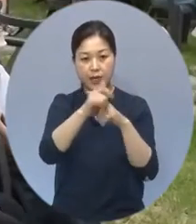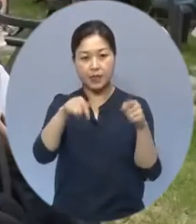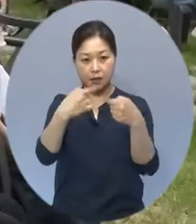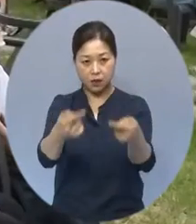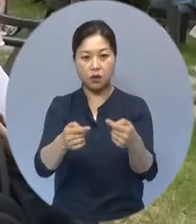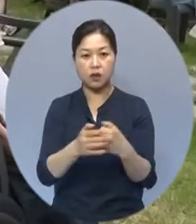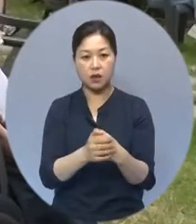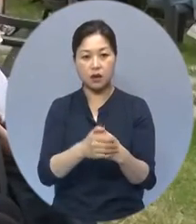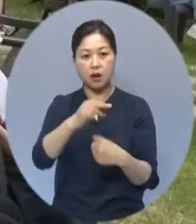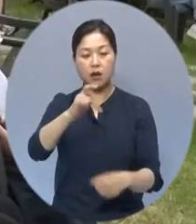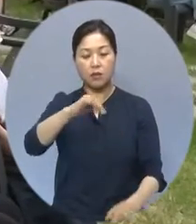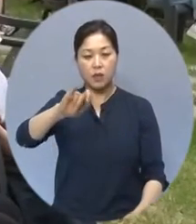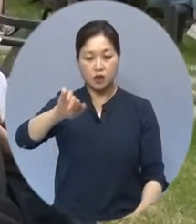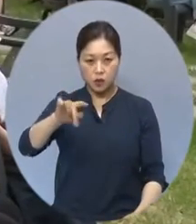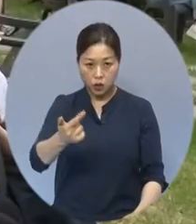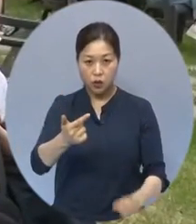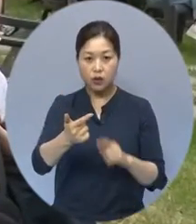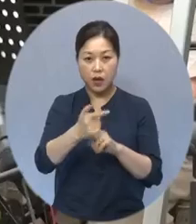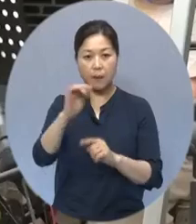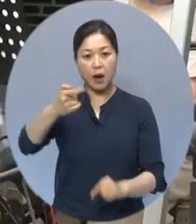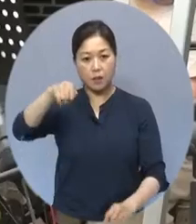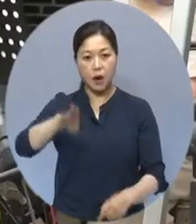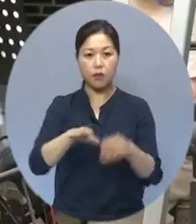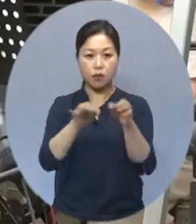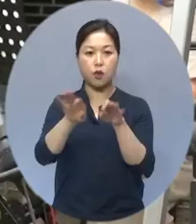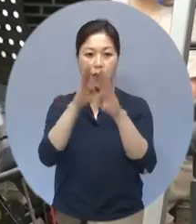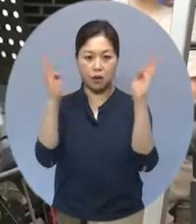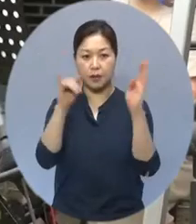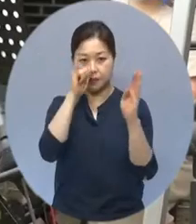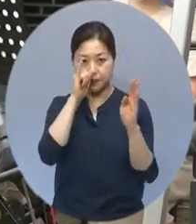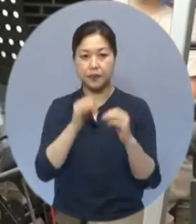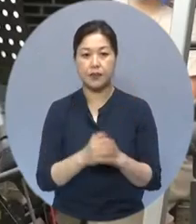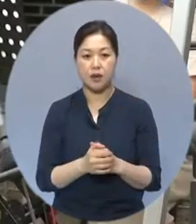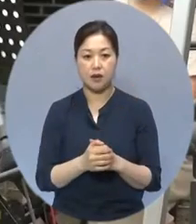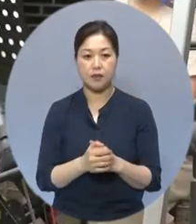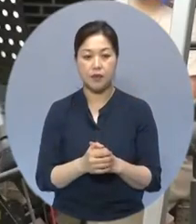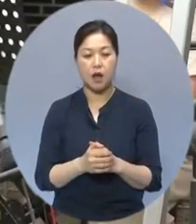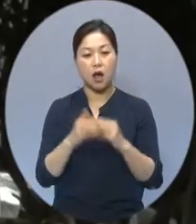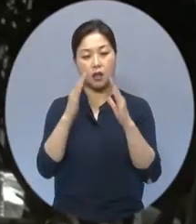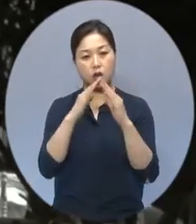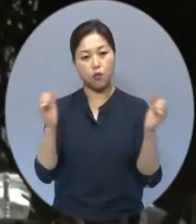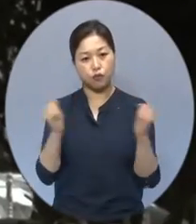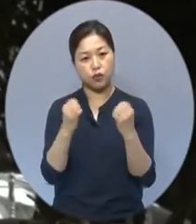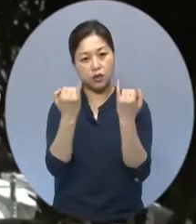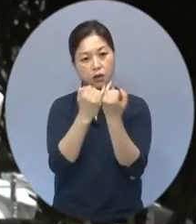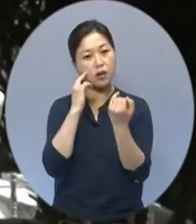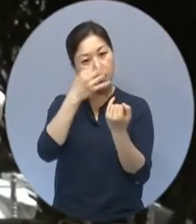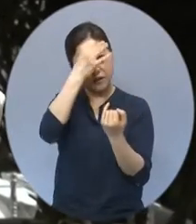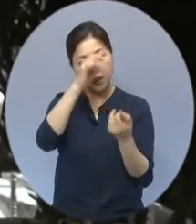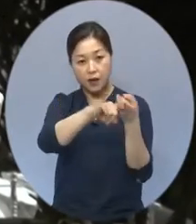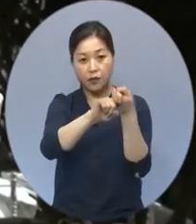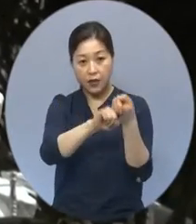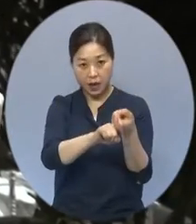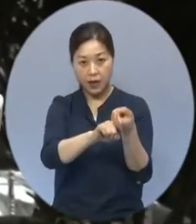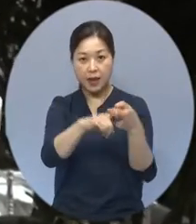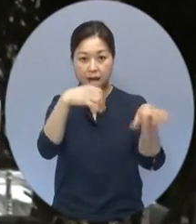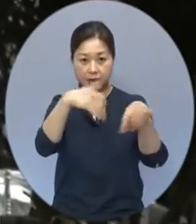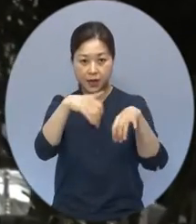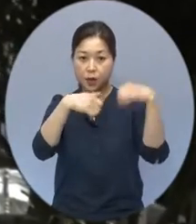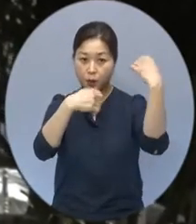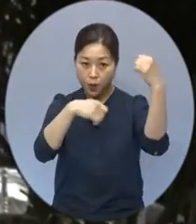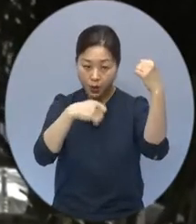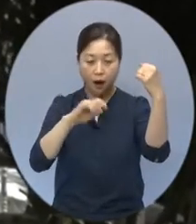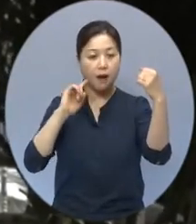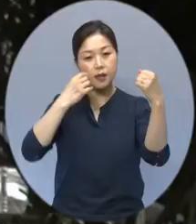팝업 스토어 오픈식을 개최했습니다. 선미촌 팝업 스토어는 전북 여성예술인연대의 버스킹 공연과 예술